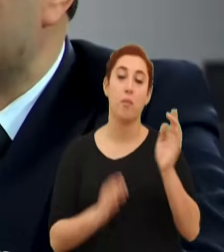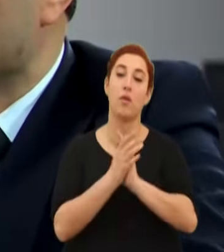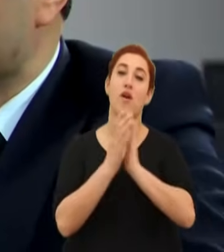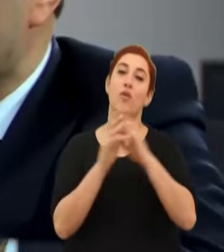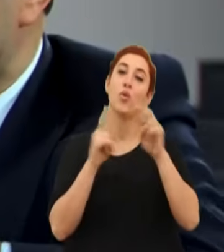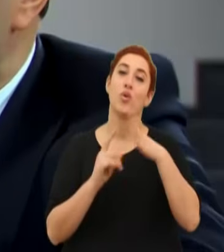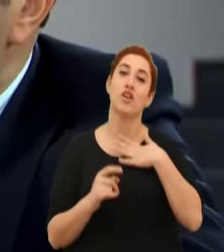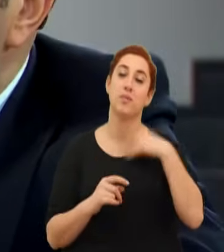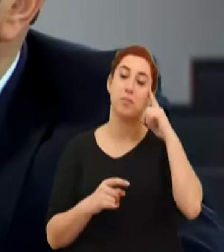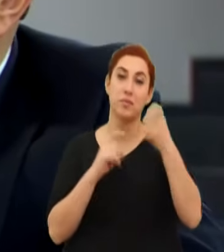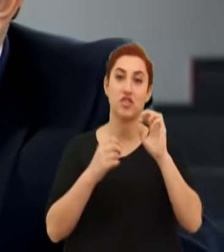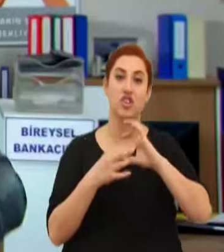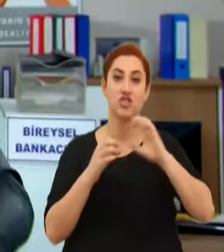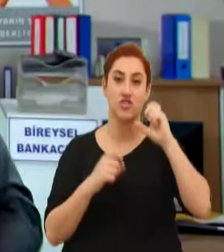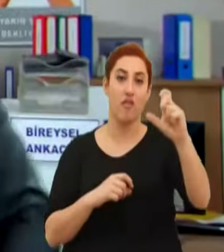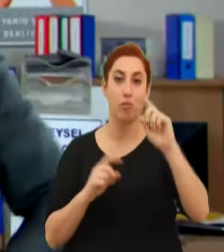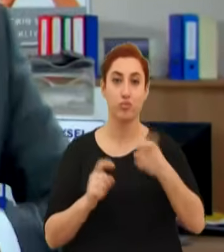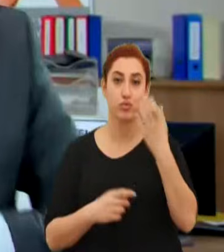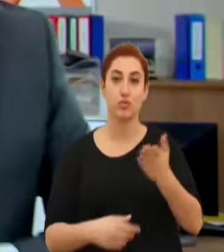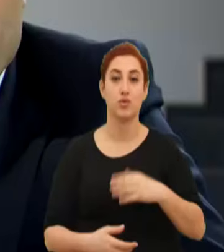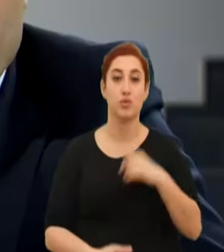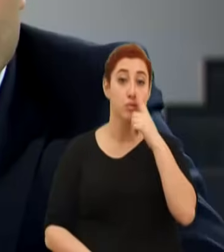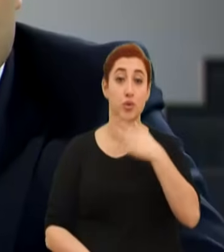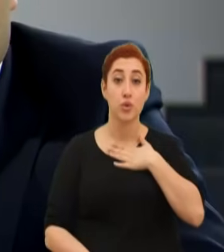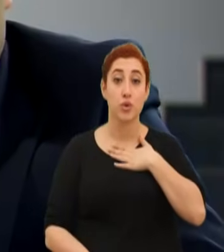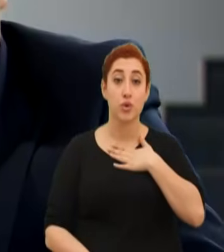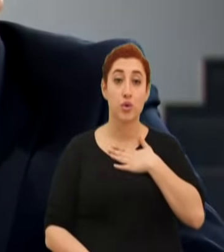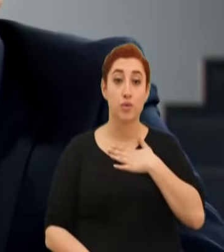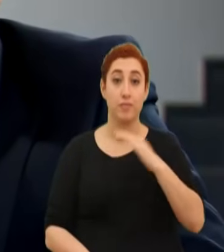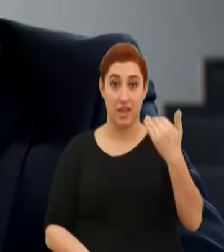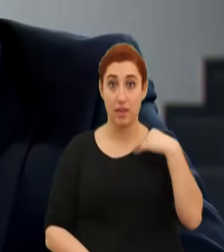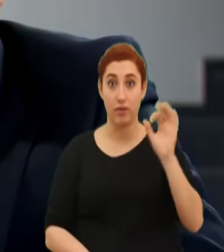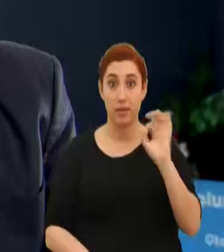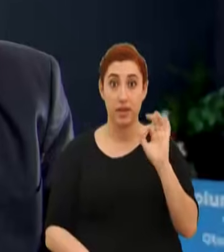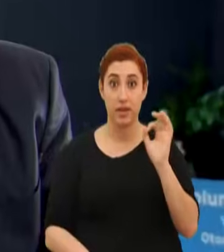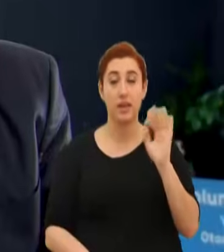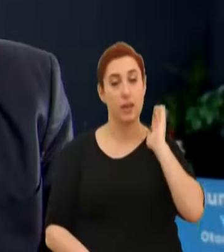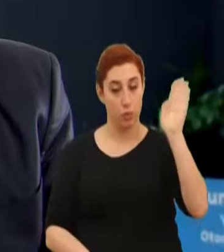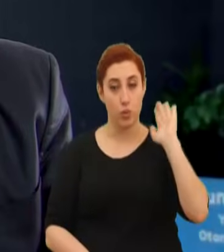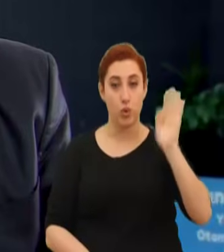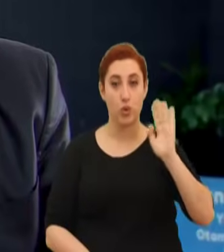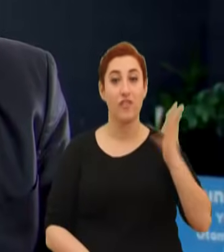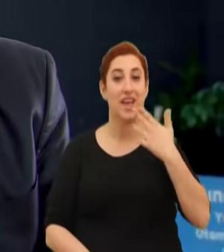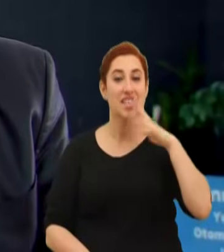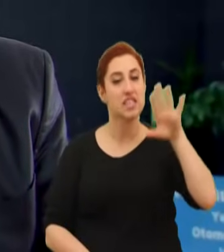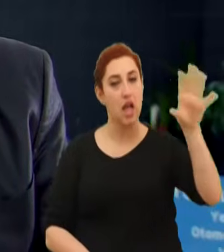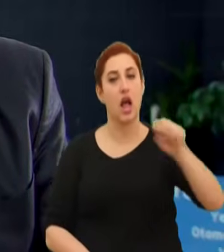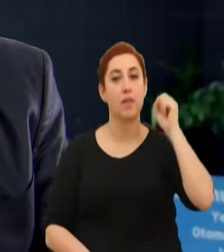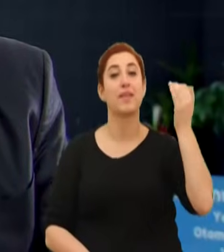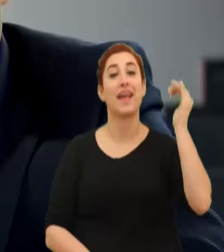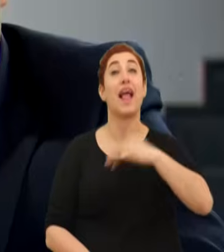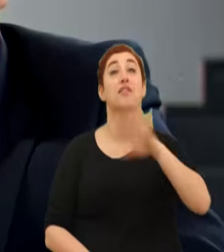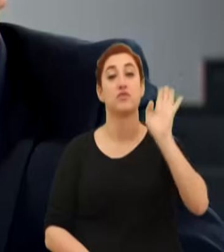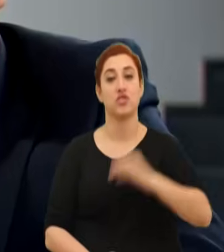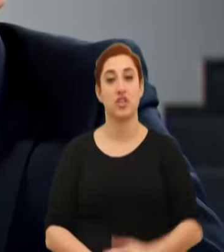Bravo Nurhancığım. Bilmecenin cevabını çözdün. Müdürüm, geliyorsunuz değil mi? Gidiyoruz. Ve kızı almadan